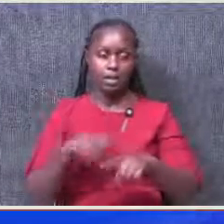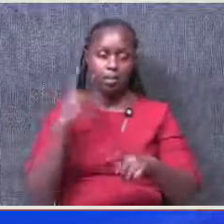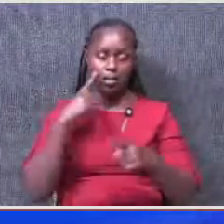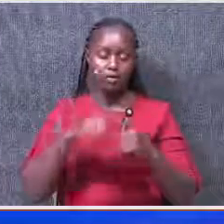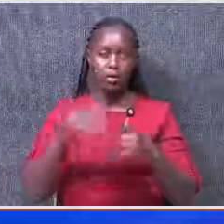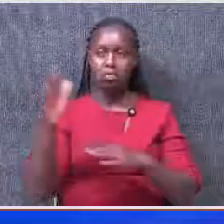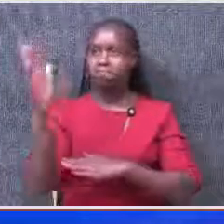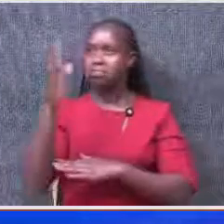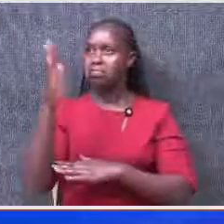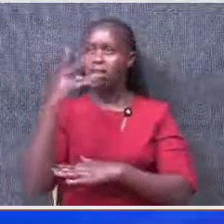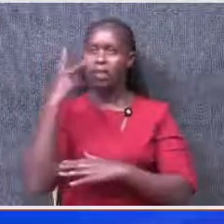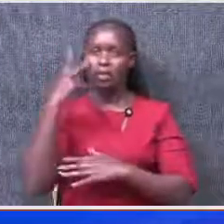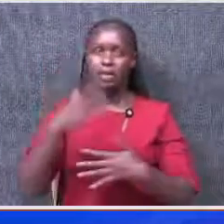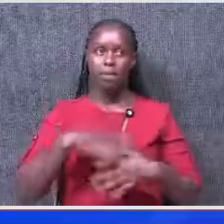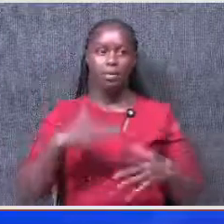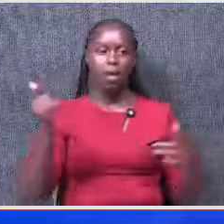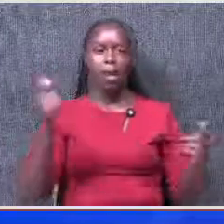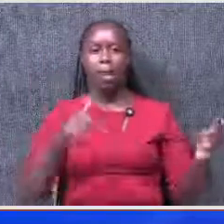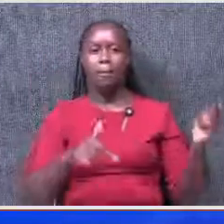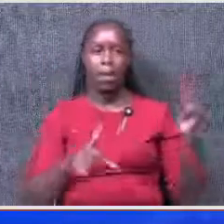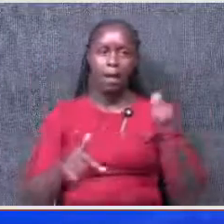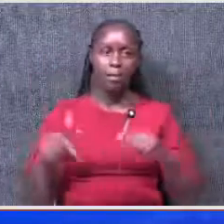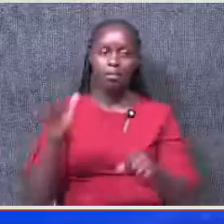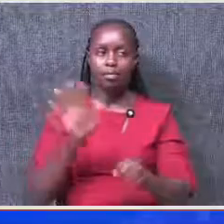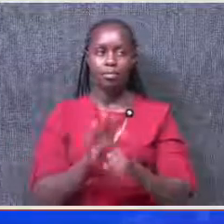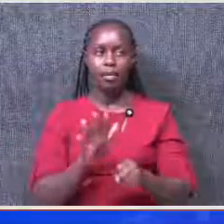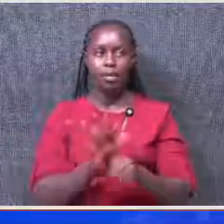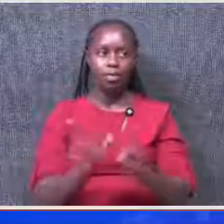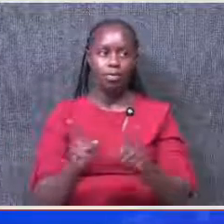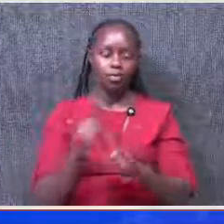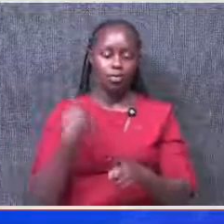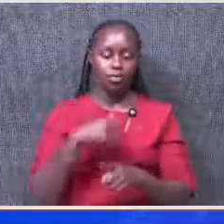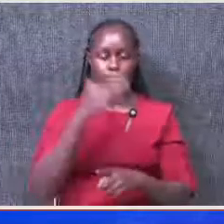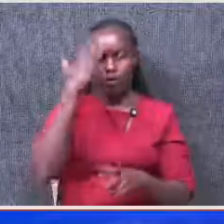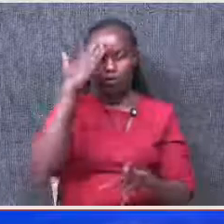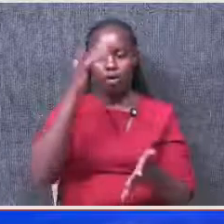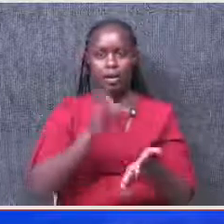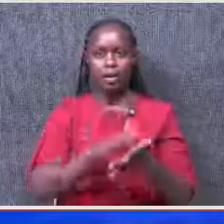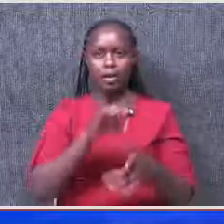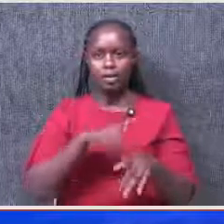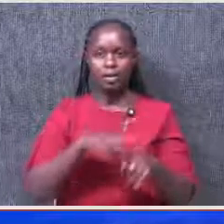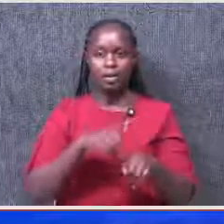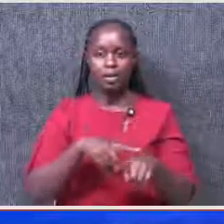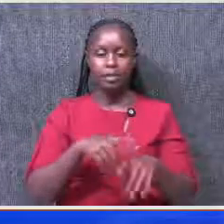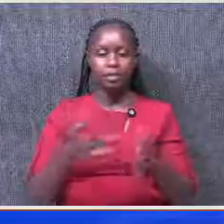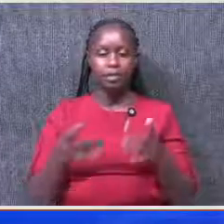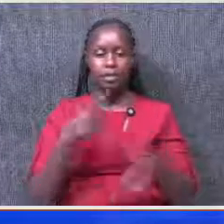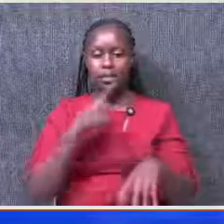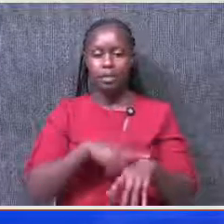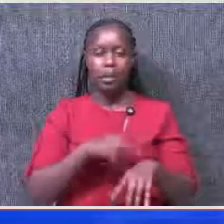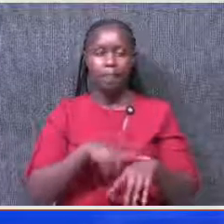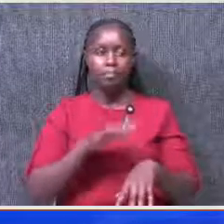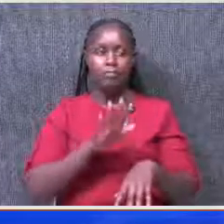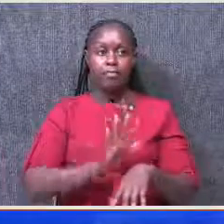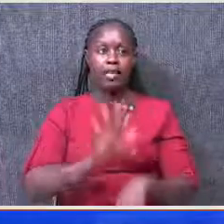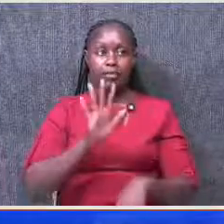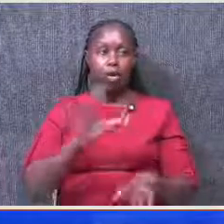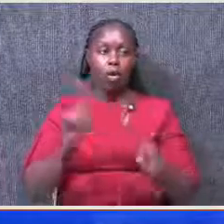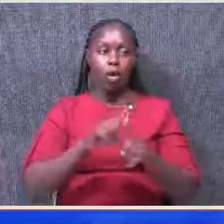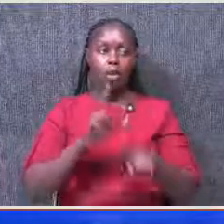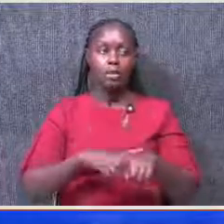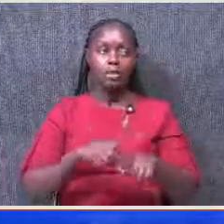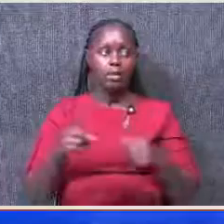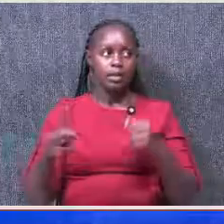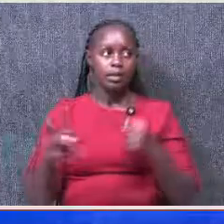alasili tumeona watu wameanza kuja kwa wingi, na tunajua ikifika tuseme mwendo wa saa 11, saa 12,